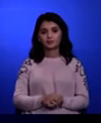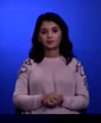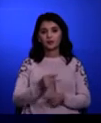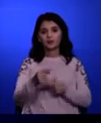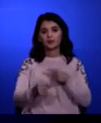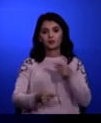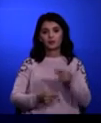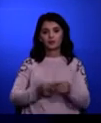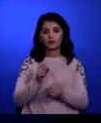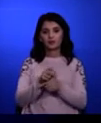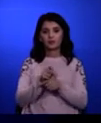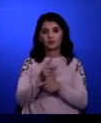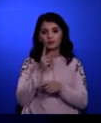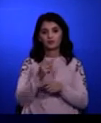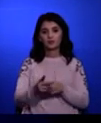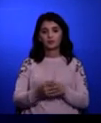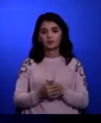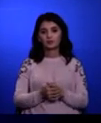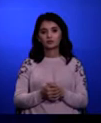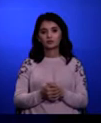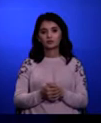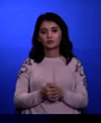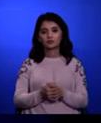Keyingi misolga o'tsak.